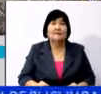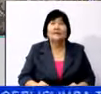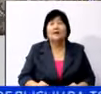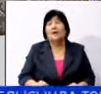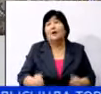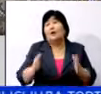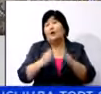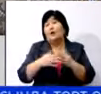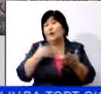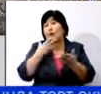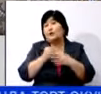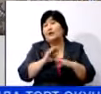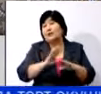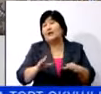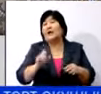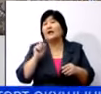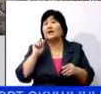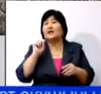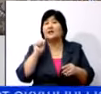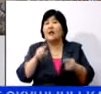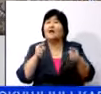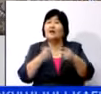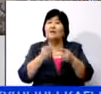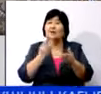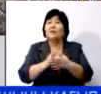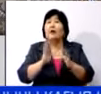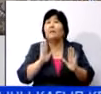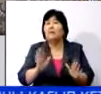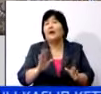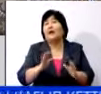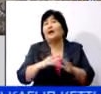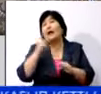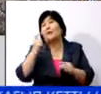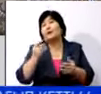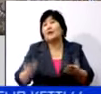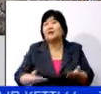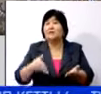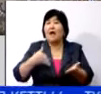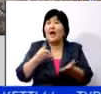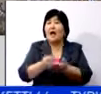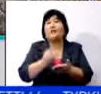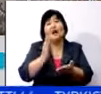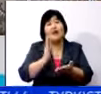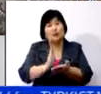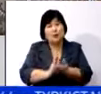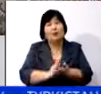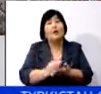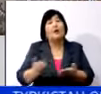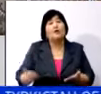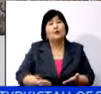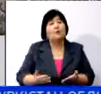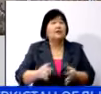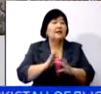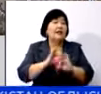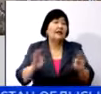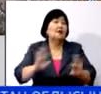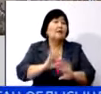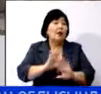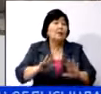Үйіміз өзіміздікі емес, жалдап тұрамыз десе де болады. Бірақ тек коммуналдық қызметтер ақысын ғана төлейміз. Тұрмысымыз керемет болмаса